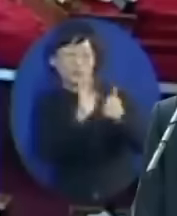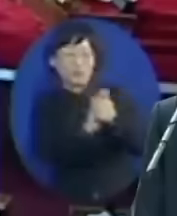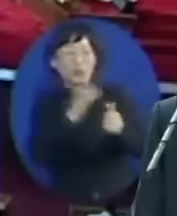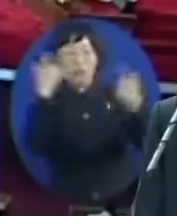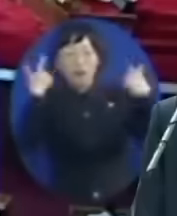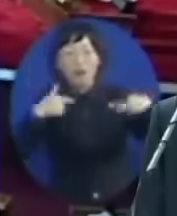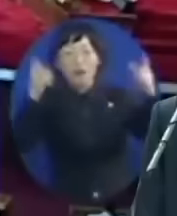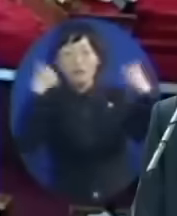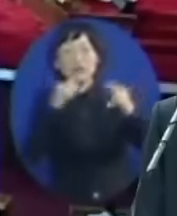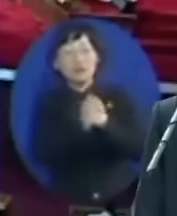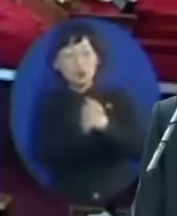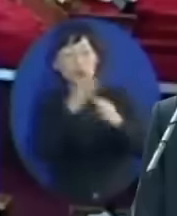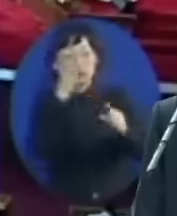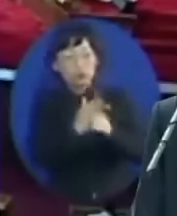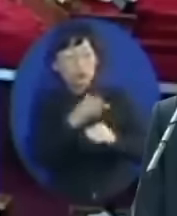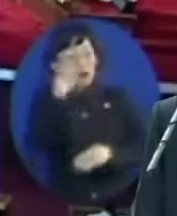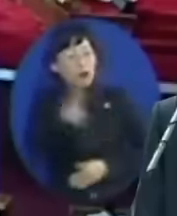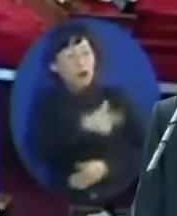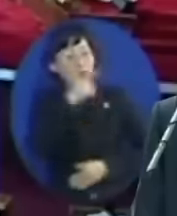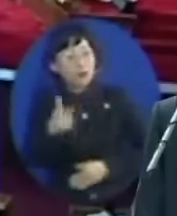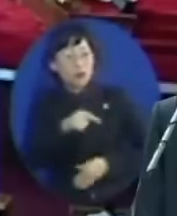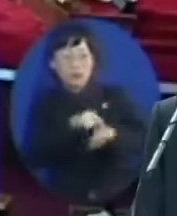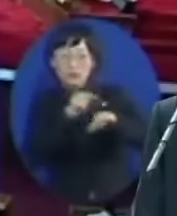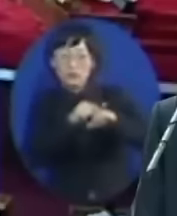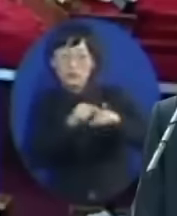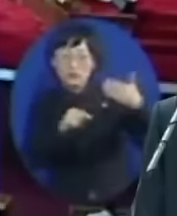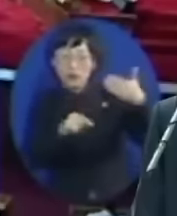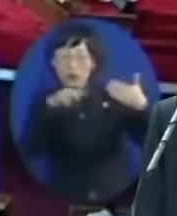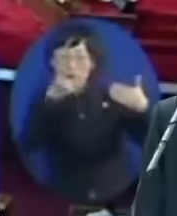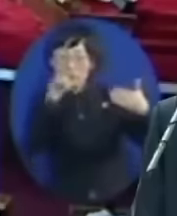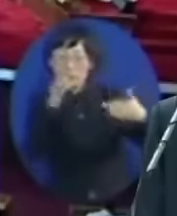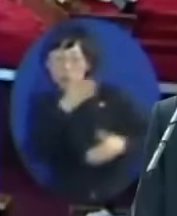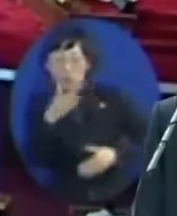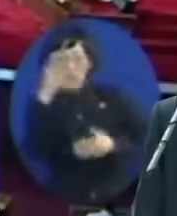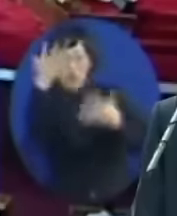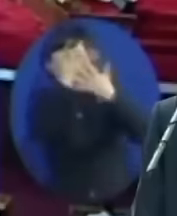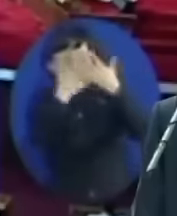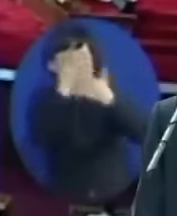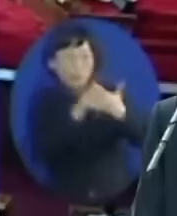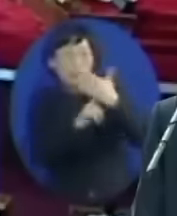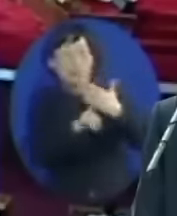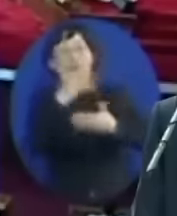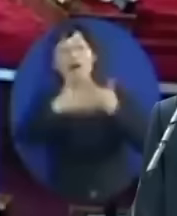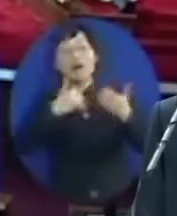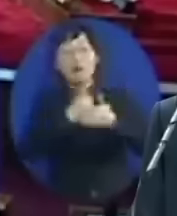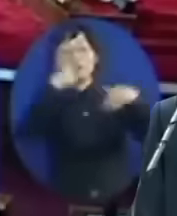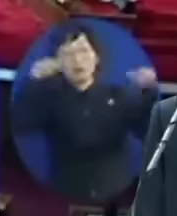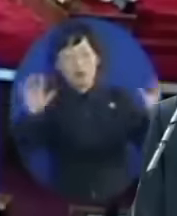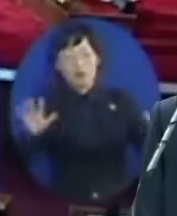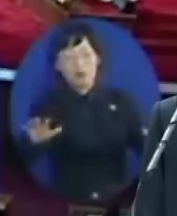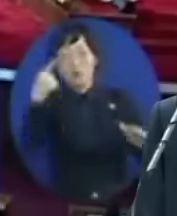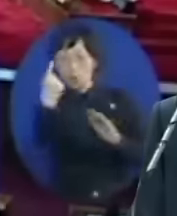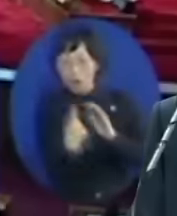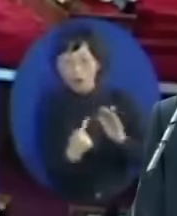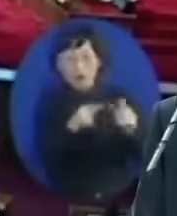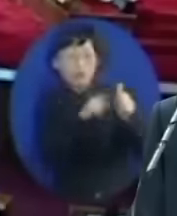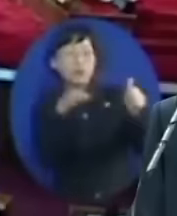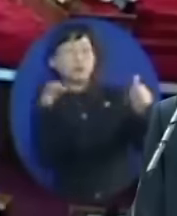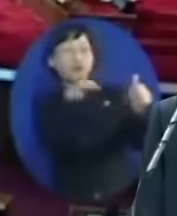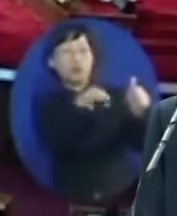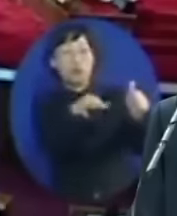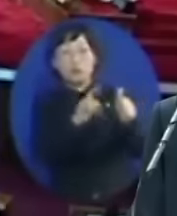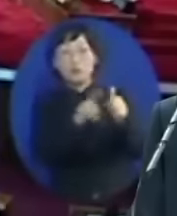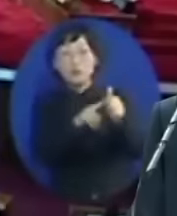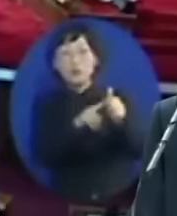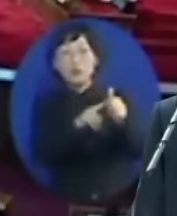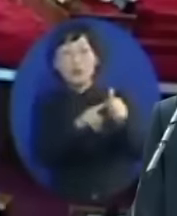기도하더니 하루는 제 9시쯤 되어 환상 중에 밝히 보매 하나님의 사자가 들어와 이르되 고넬료야 하니. 이